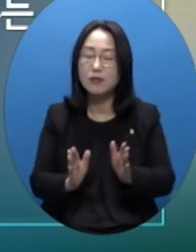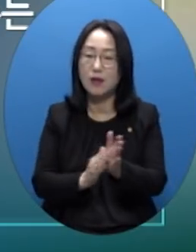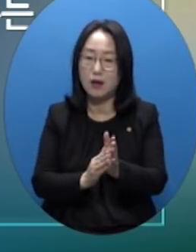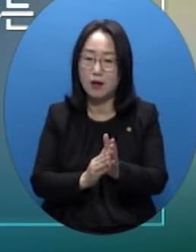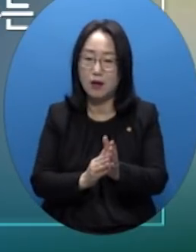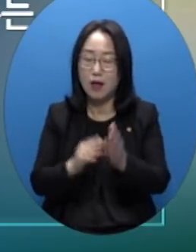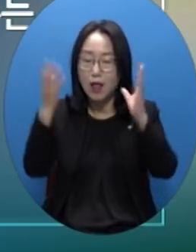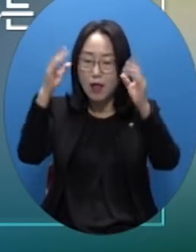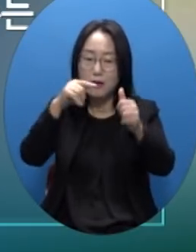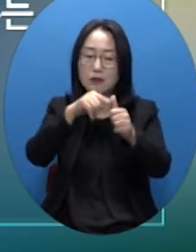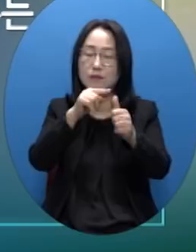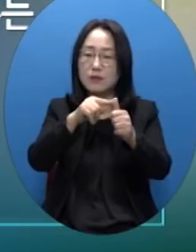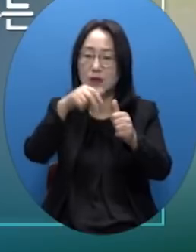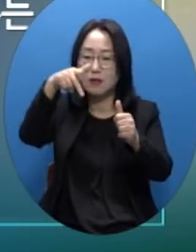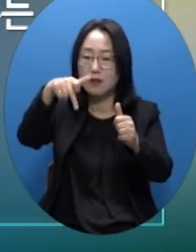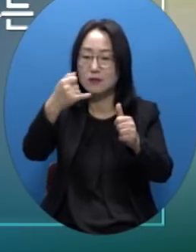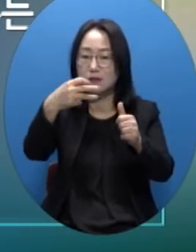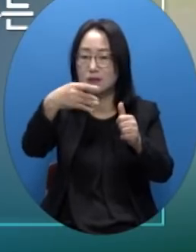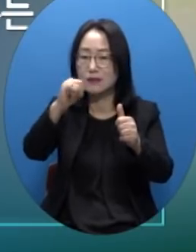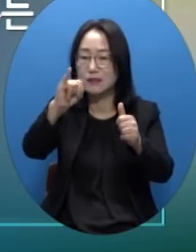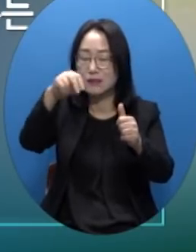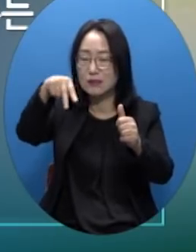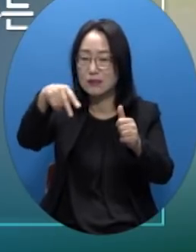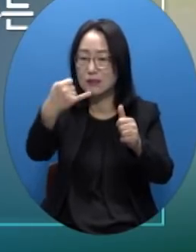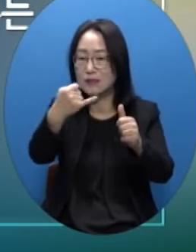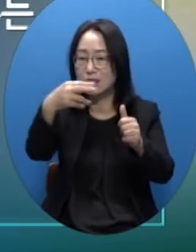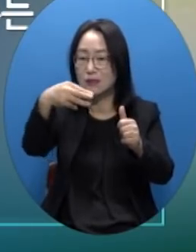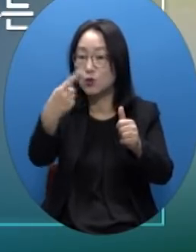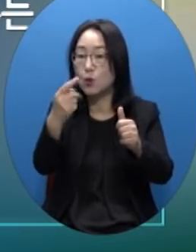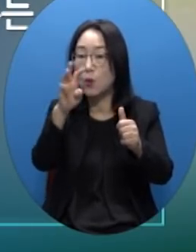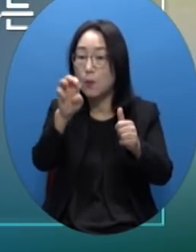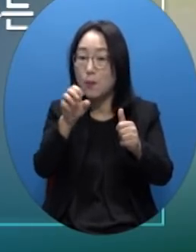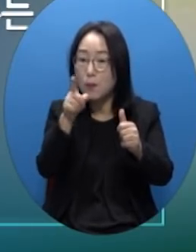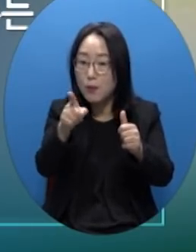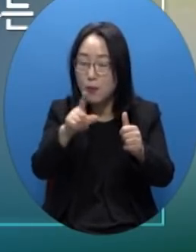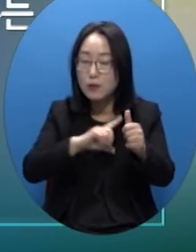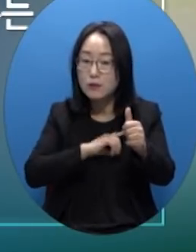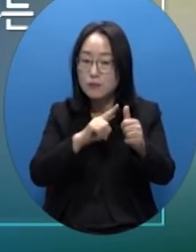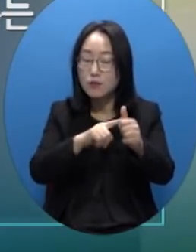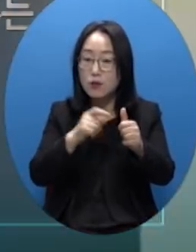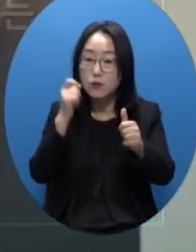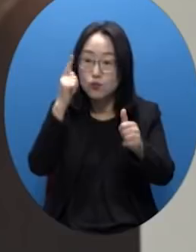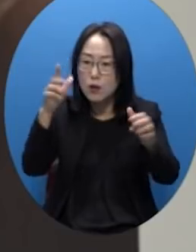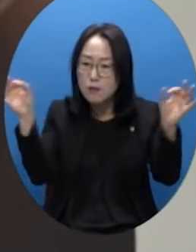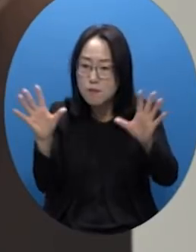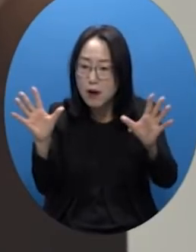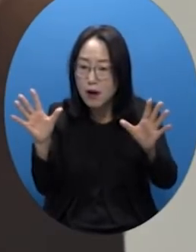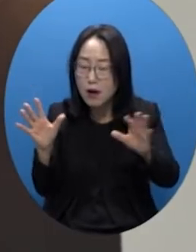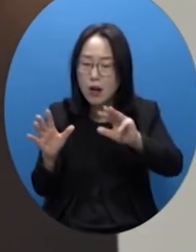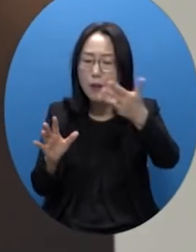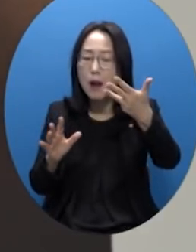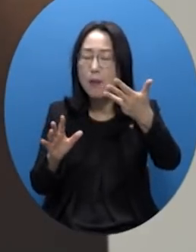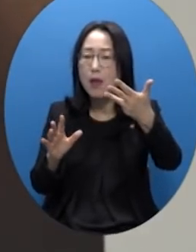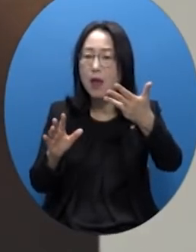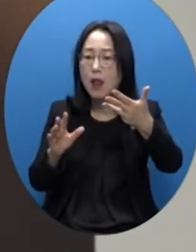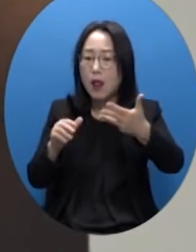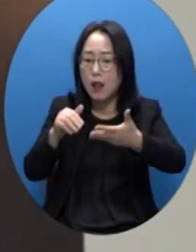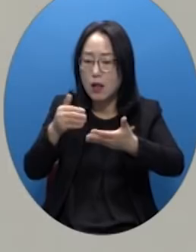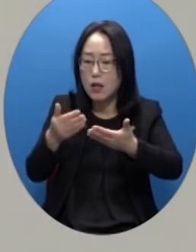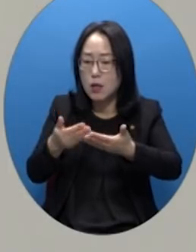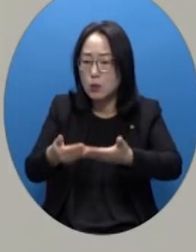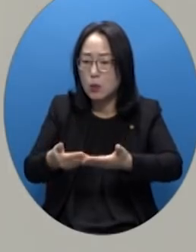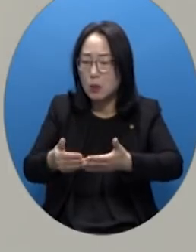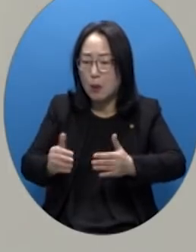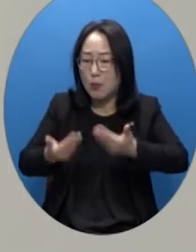오더 풀립니다 6개월만에 800g 으로 태어나서 미숙아로 태어나서 내가 충분히 잘 하지